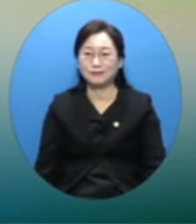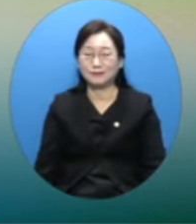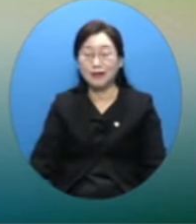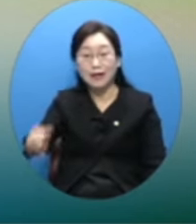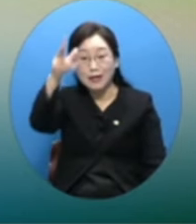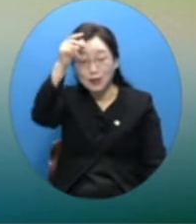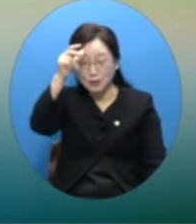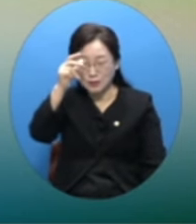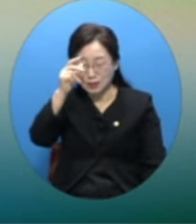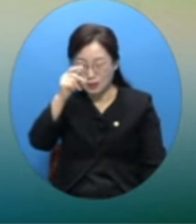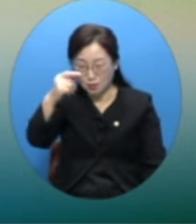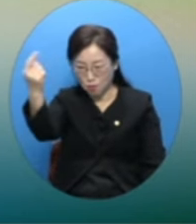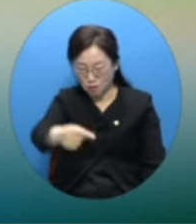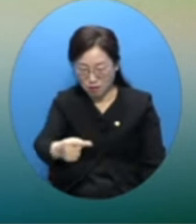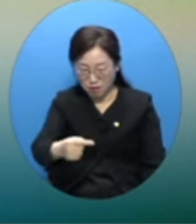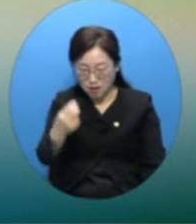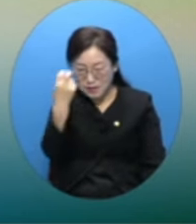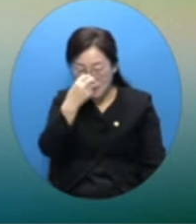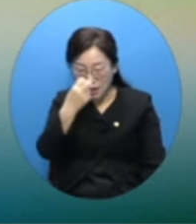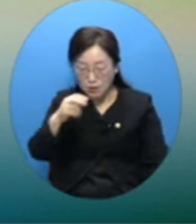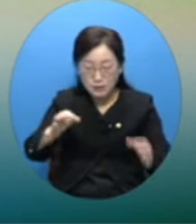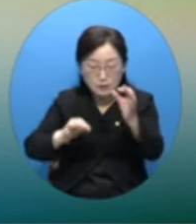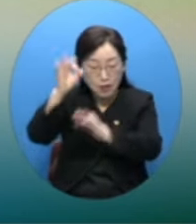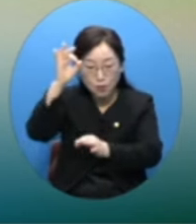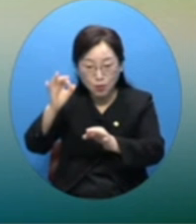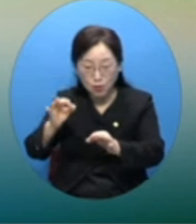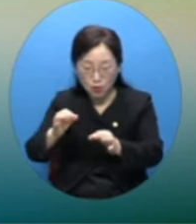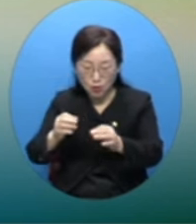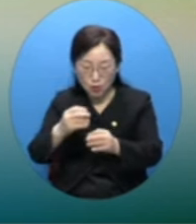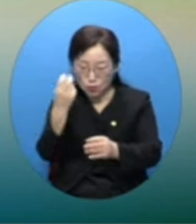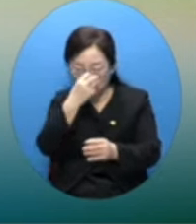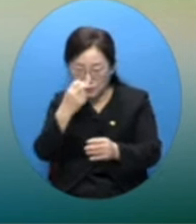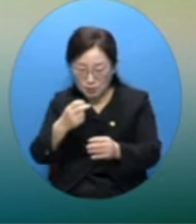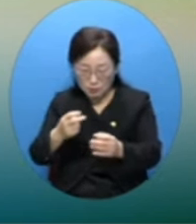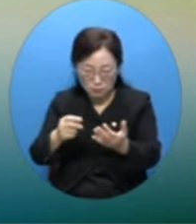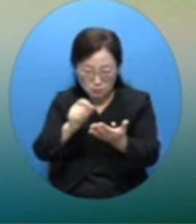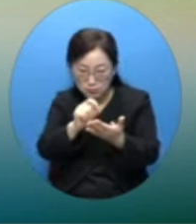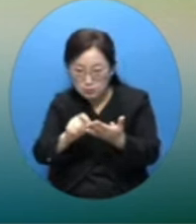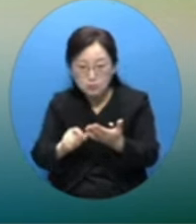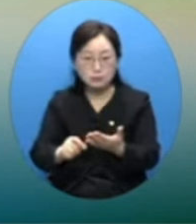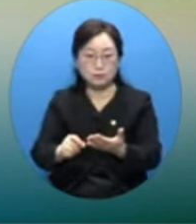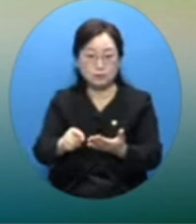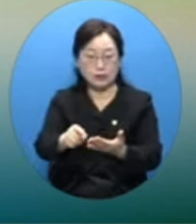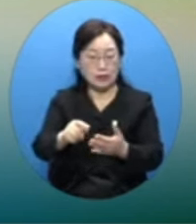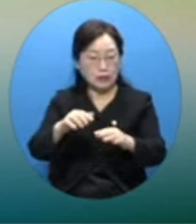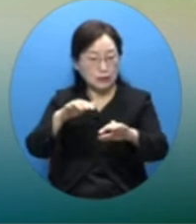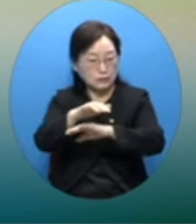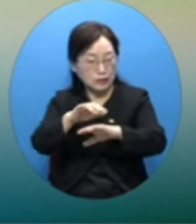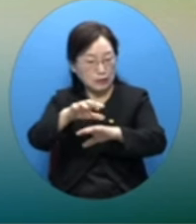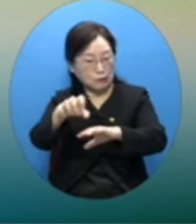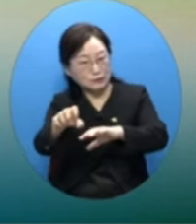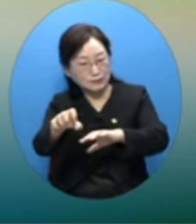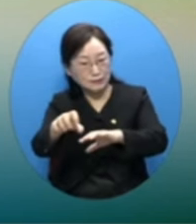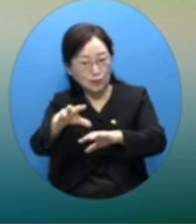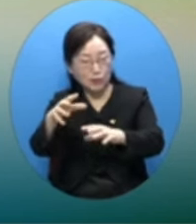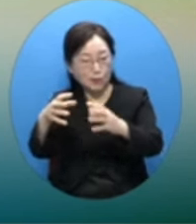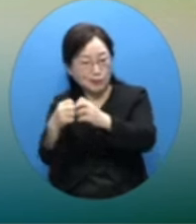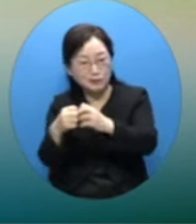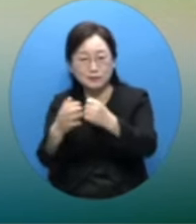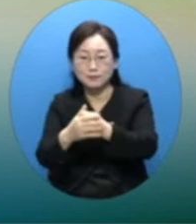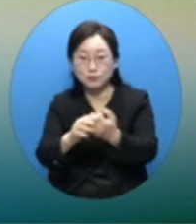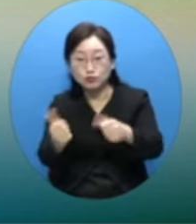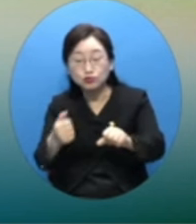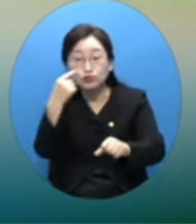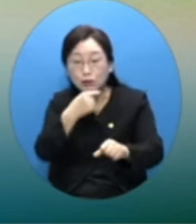경찰이 사고 조사서를 쓰려고 왔는데 처음에 완전히 차가 부서진 차를 보고 차에 탄 사람이 죽었을 거라고 생각했답니다. 정말